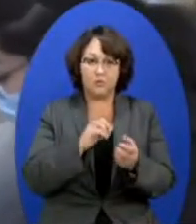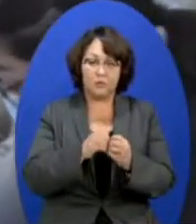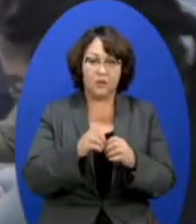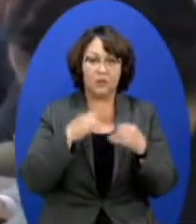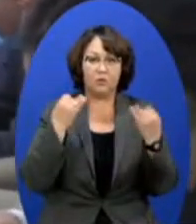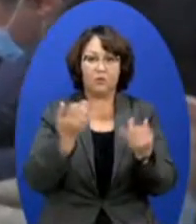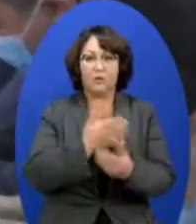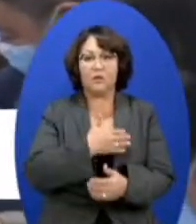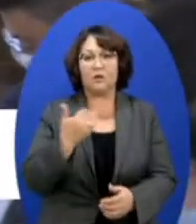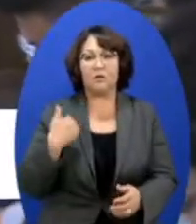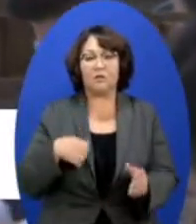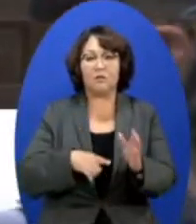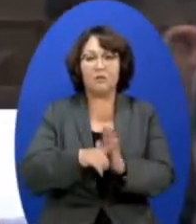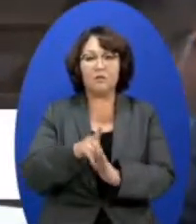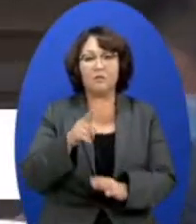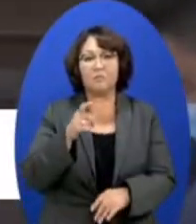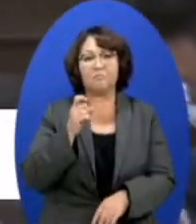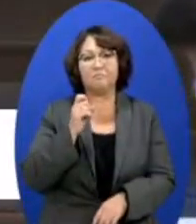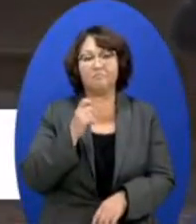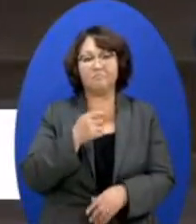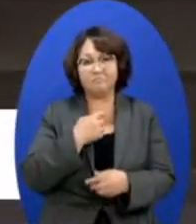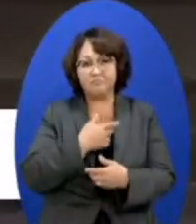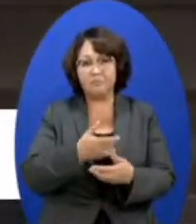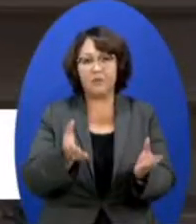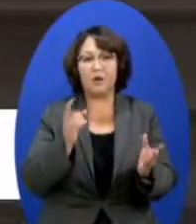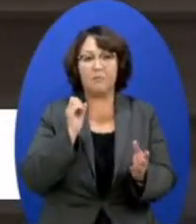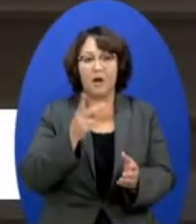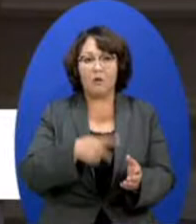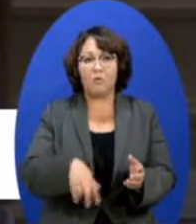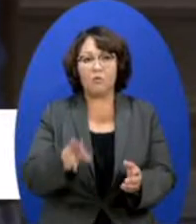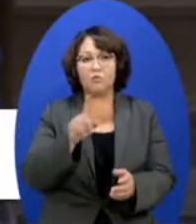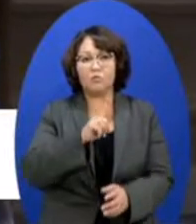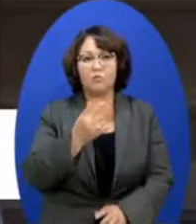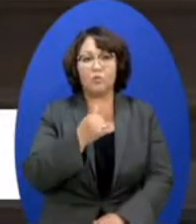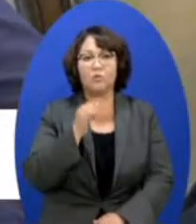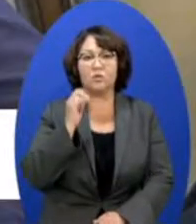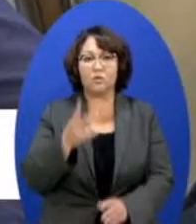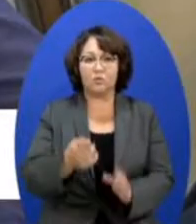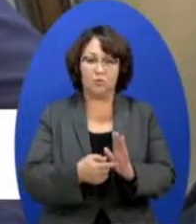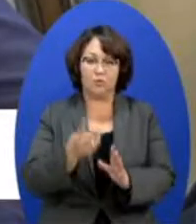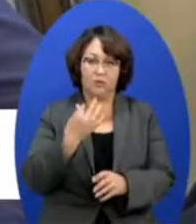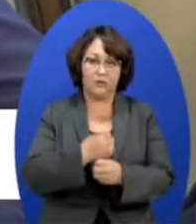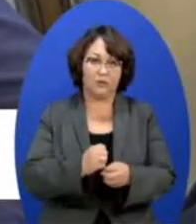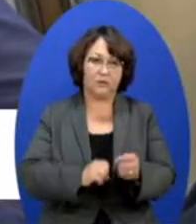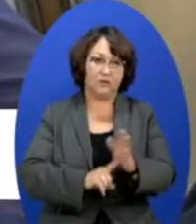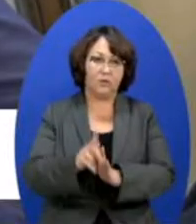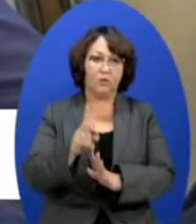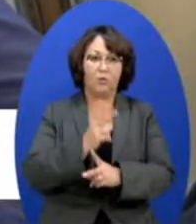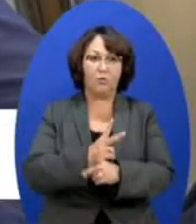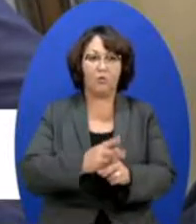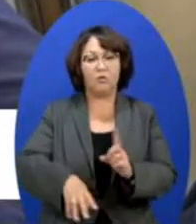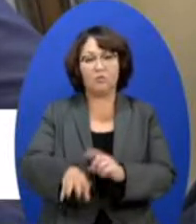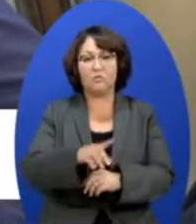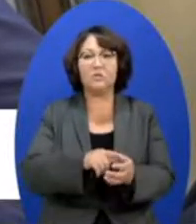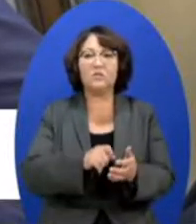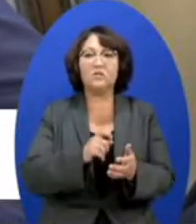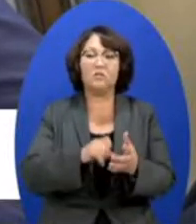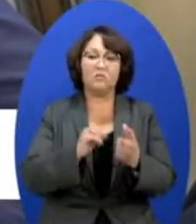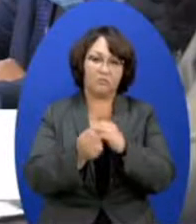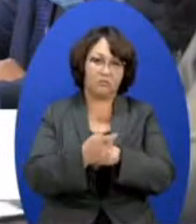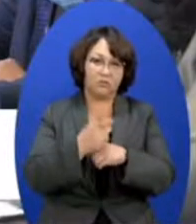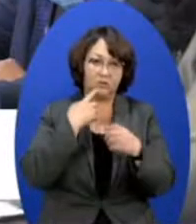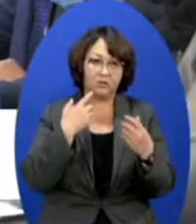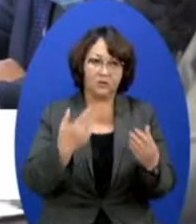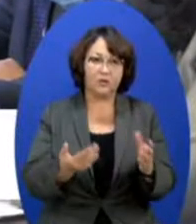Уулзалтын эхэнд улсын хурлын дарга Зандан Шатар банкуудад санхүүгийн зөвчлөлийн үндсэн үйл ажиллагаагаа эрхлэх эргэцүүлэн шинэ орчин хэрэгтэй байгааг онцолж, энэ